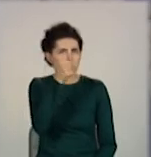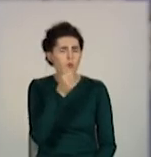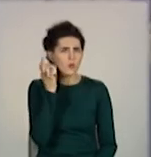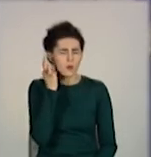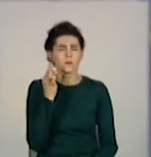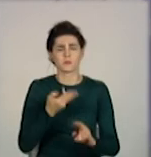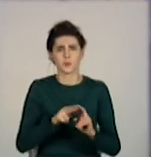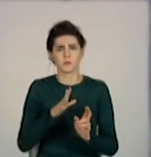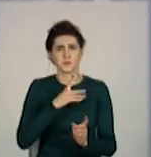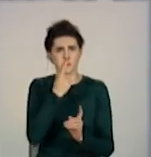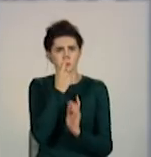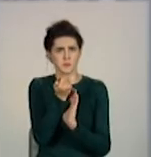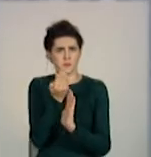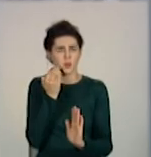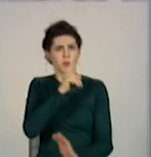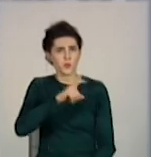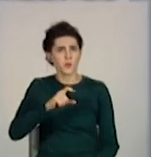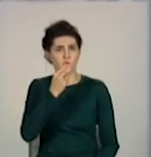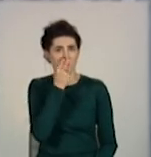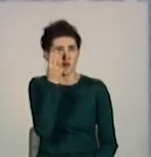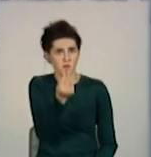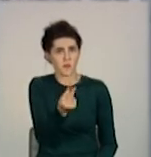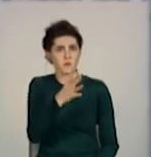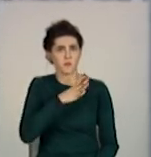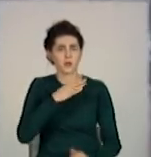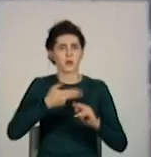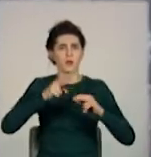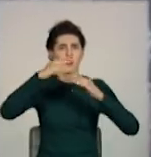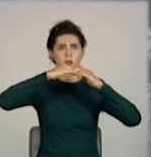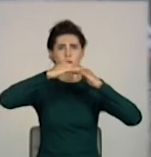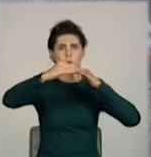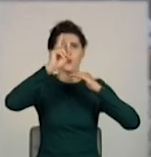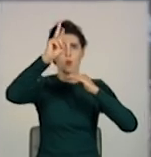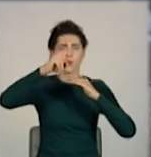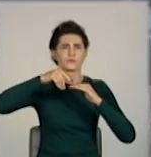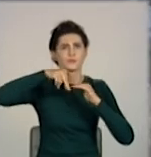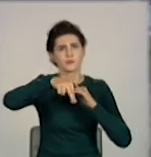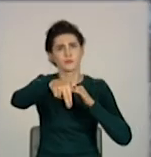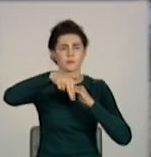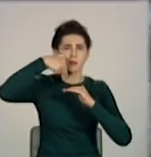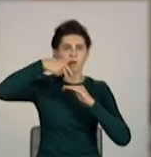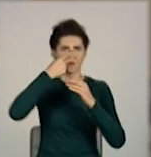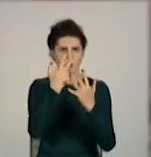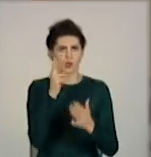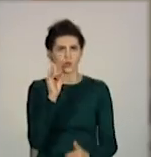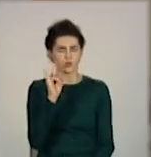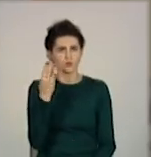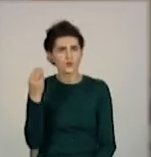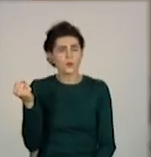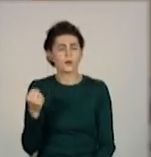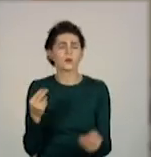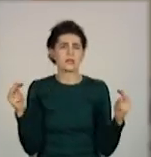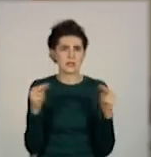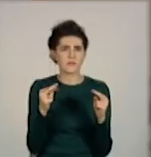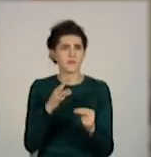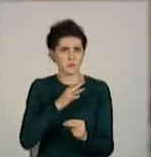хвилин до трагедії зі стоянки навпроти люди бачили. До краю даху кілька разів хтось підходив. Свідки, які